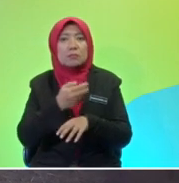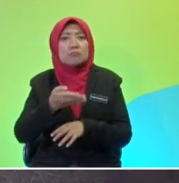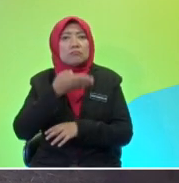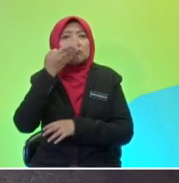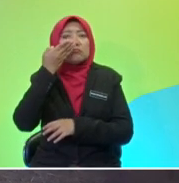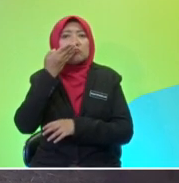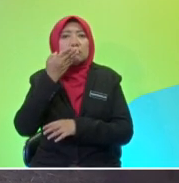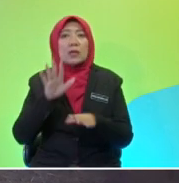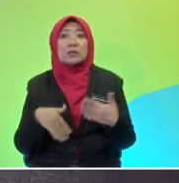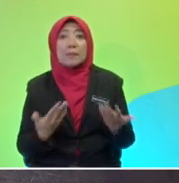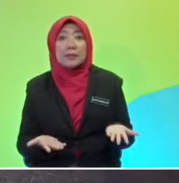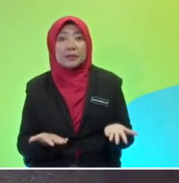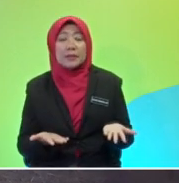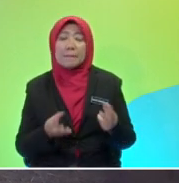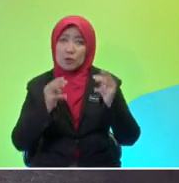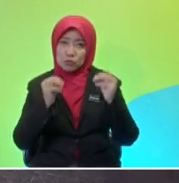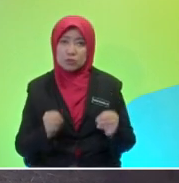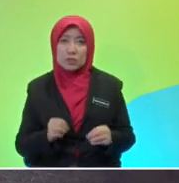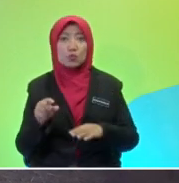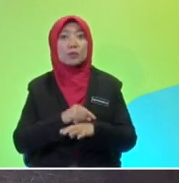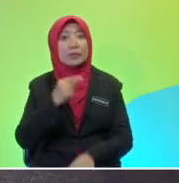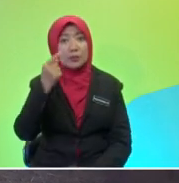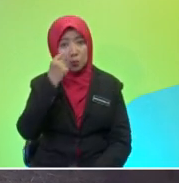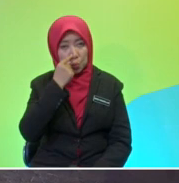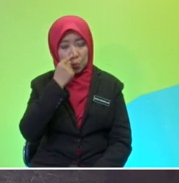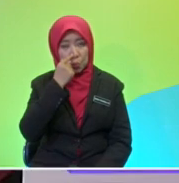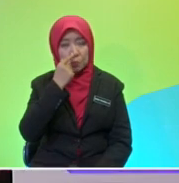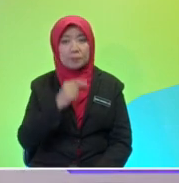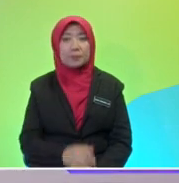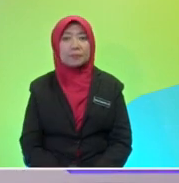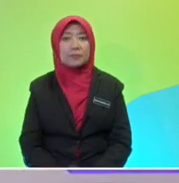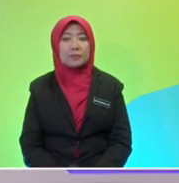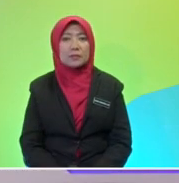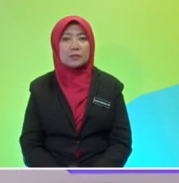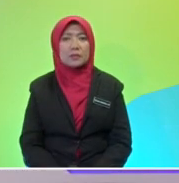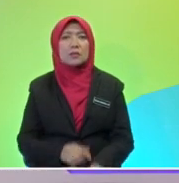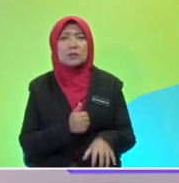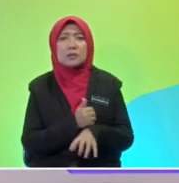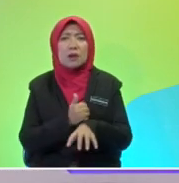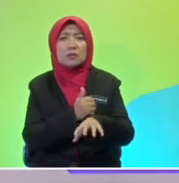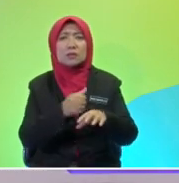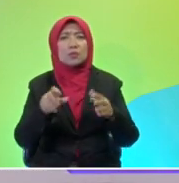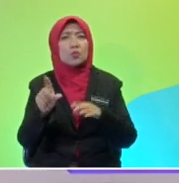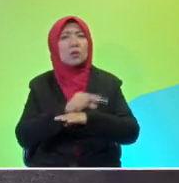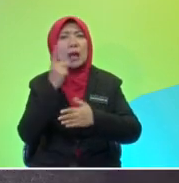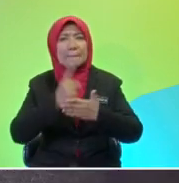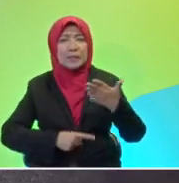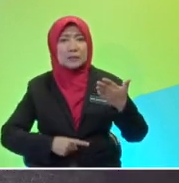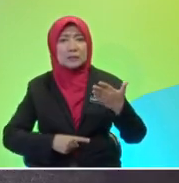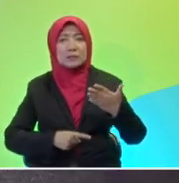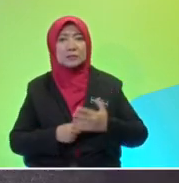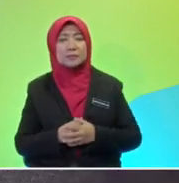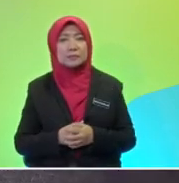kalau kita manusia bernafas menggunakan hidung hahaha Kalau serangga dia bernafas daripada menggunakan apa